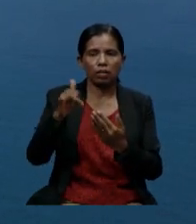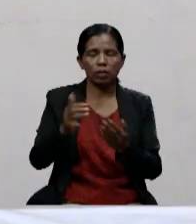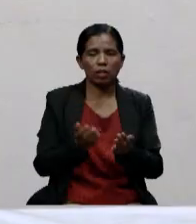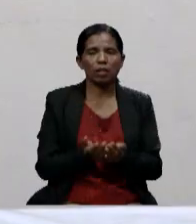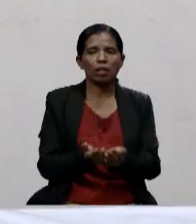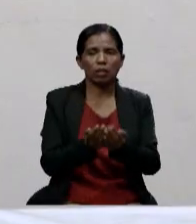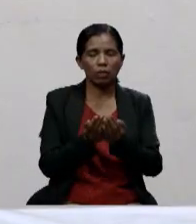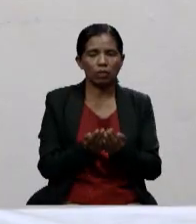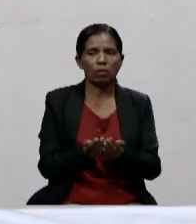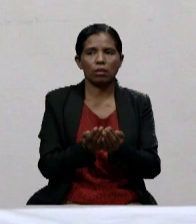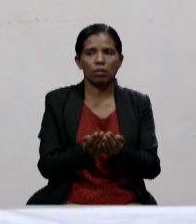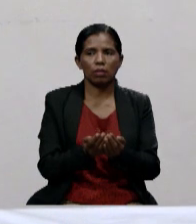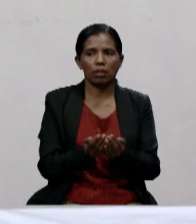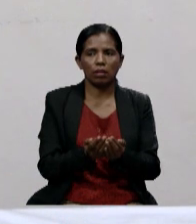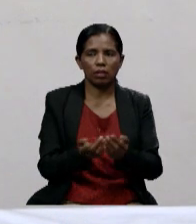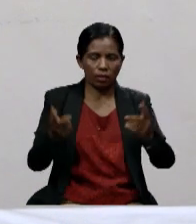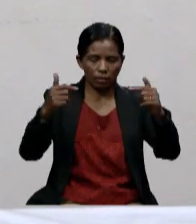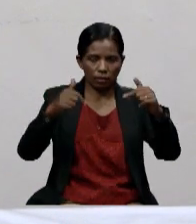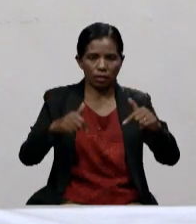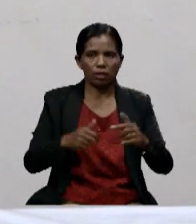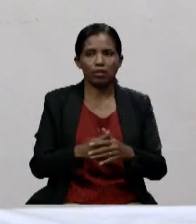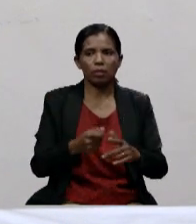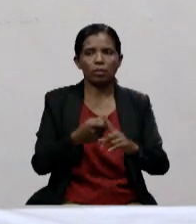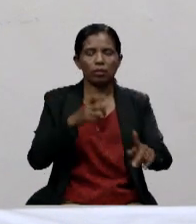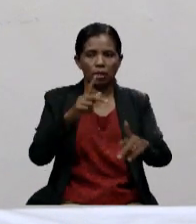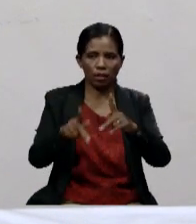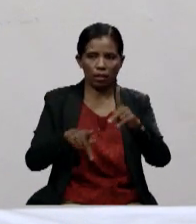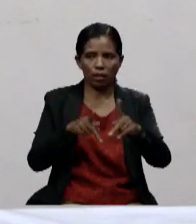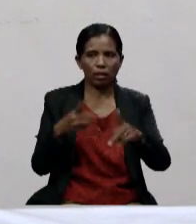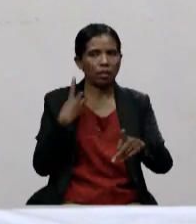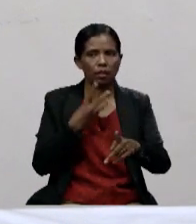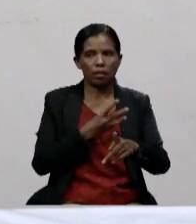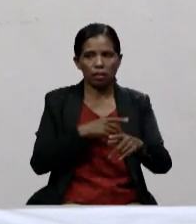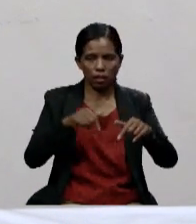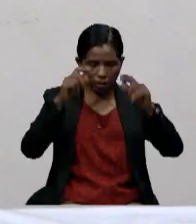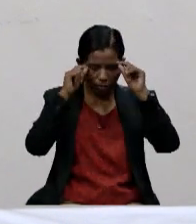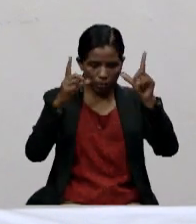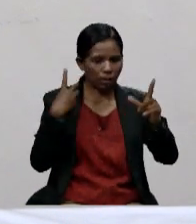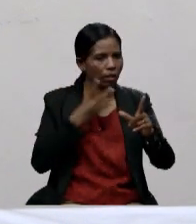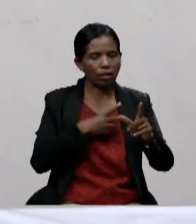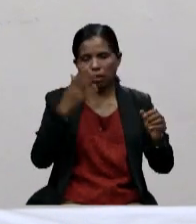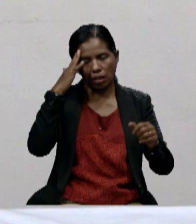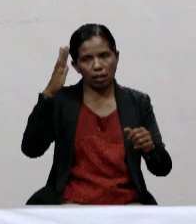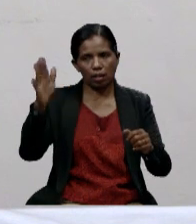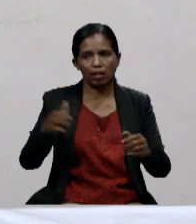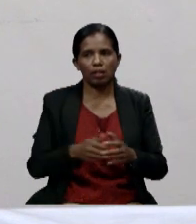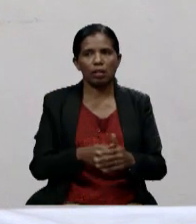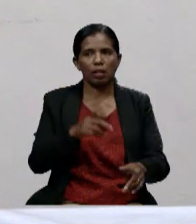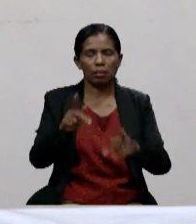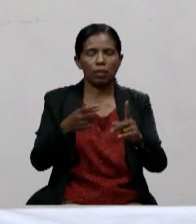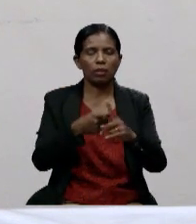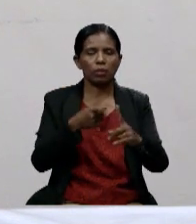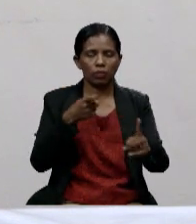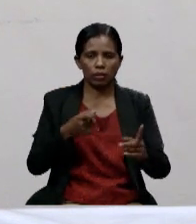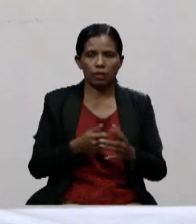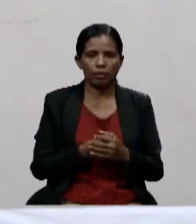ronene booking hotona. Husi ema neve ke ita rasi ke Timor dalaruman itala hatene, tamba maioria ema serne